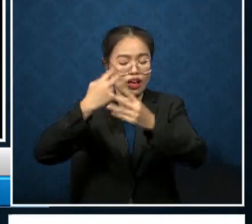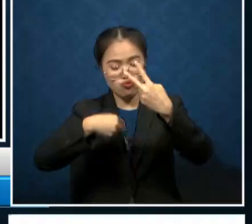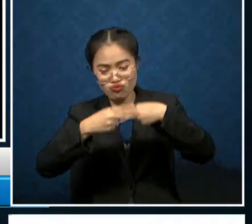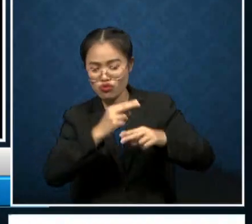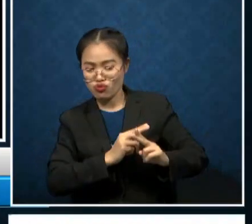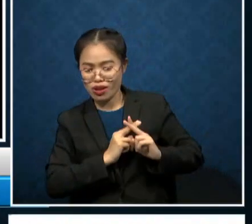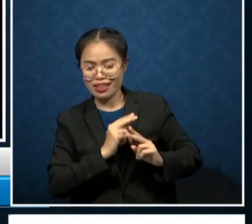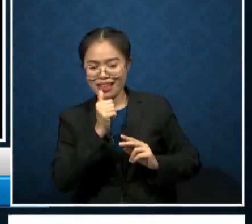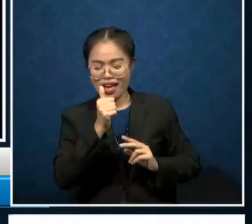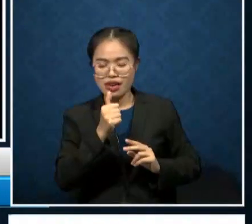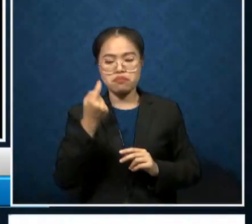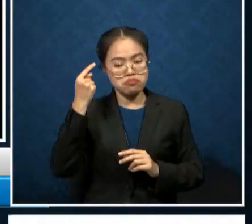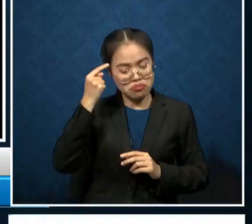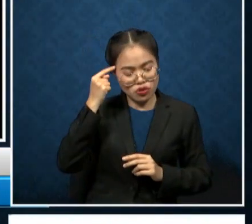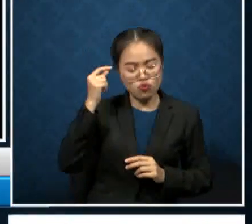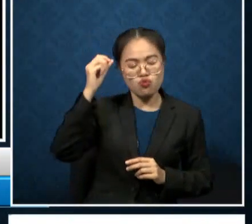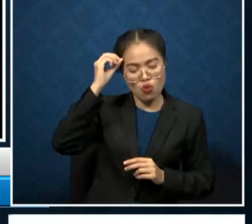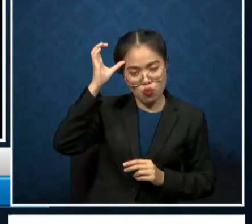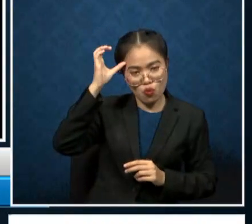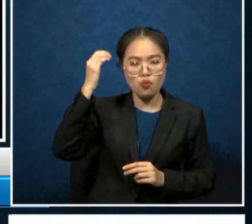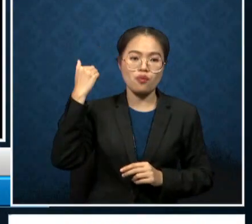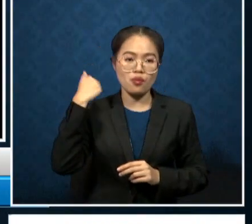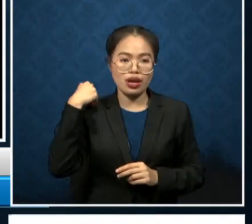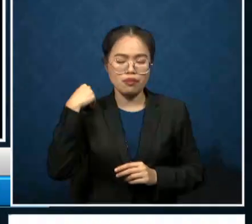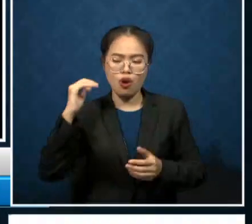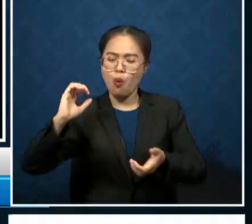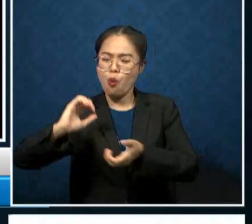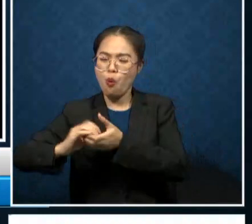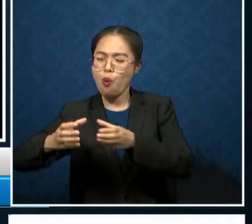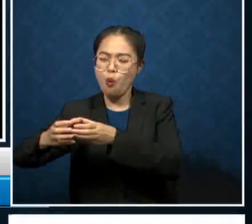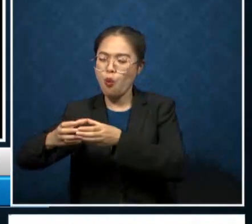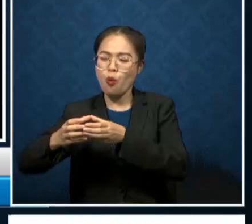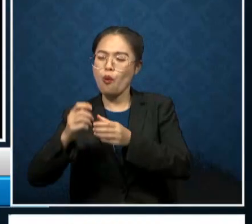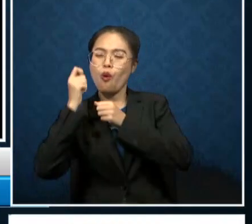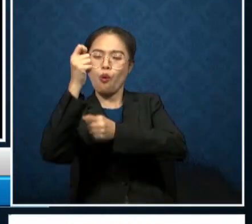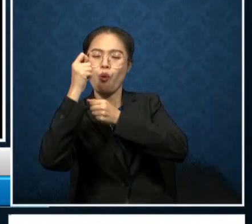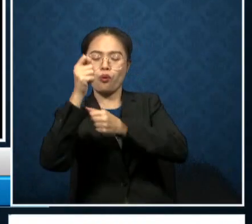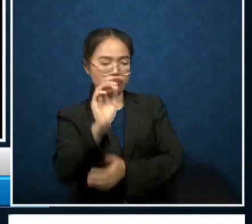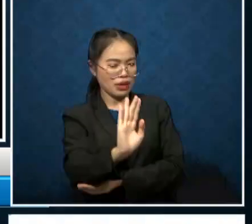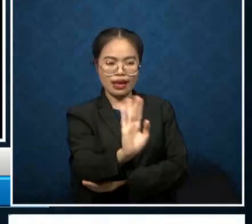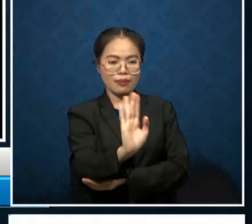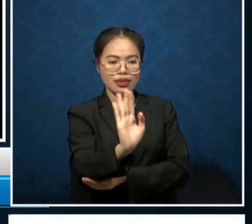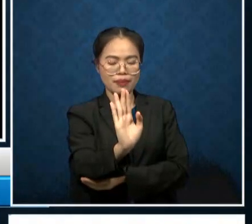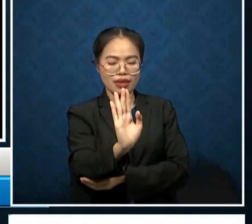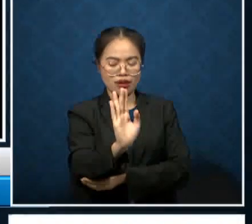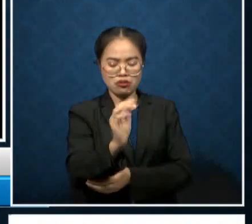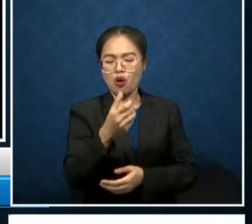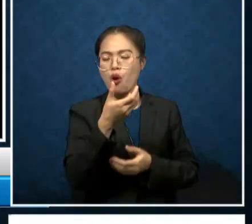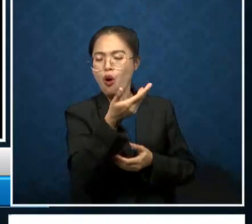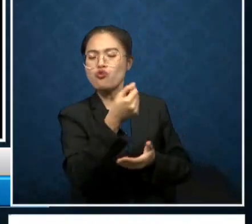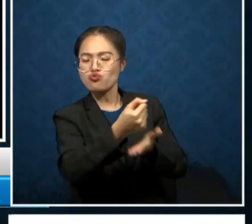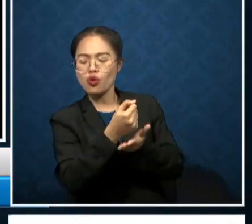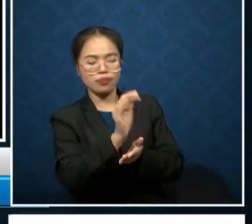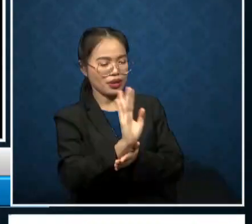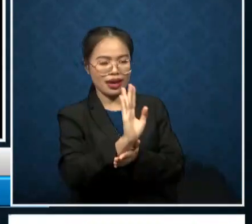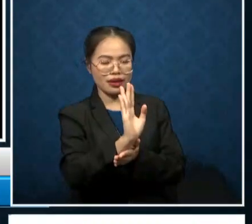ฐานนวัตกรรมและความรู้ไม่ใช่รวมกลุ่มกันเพื่อเรียกร้องไม่ได้รวมกลุ่มกันเพื่อแสวงหาความช่วยเหลือเพราะหลักของ